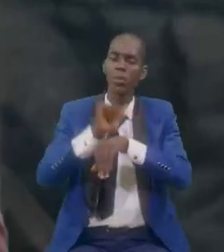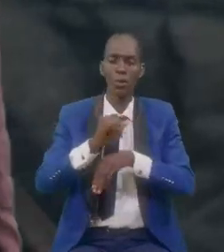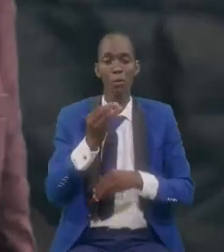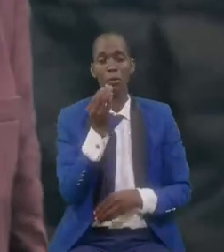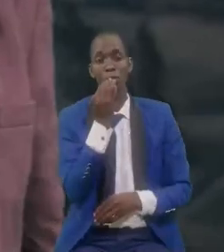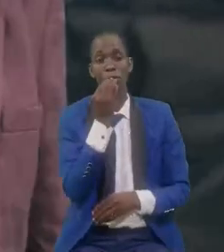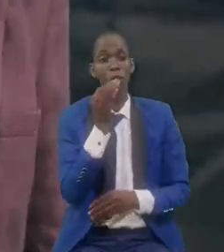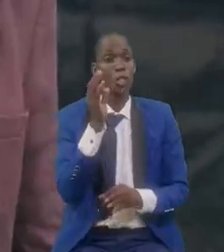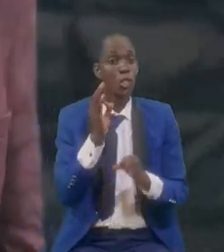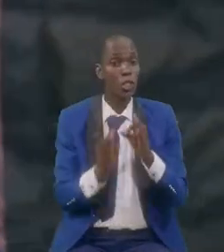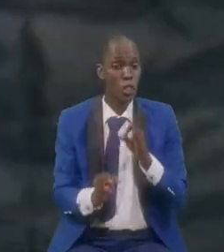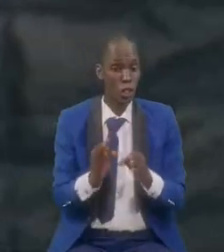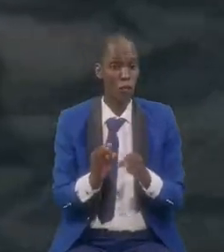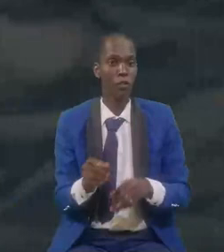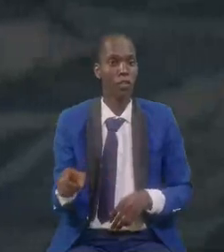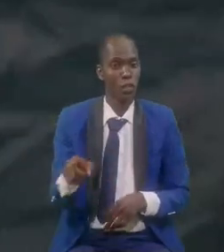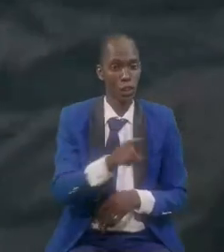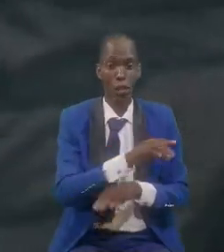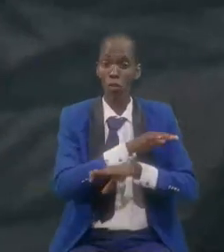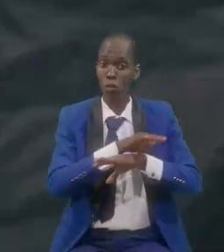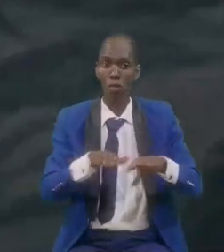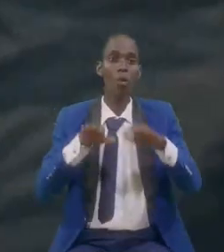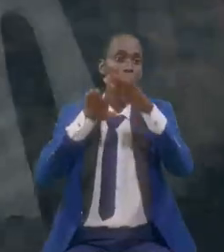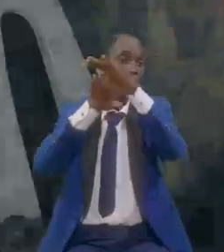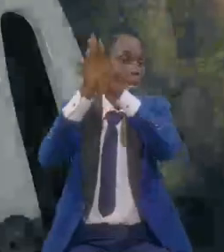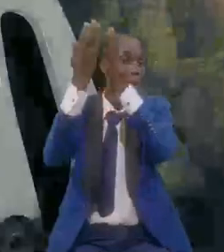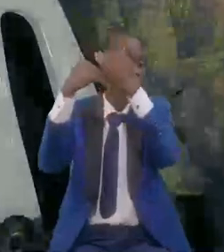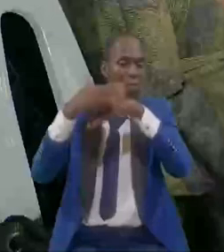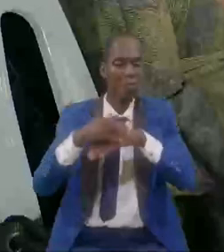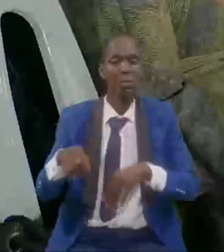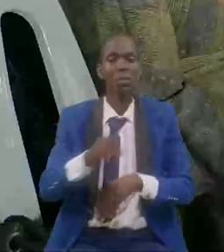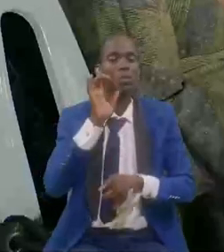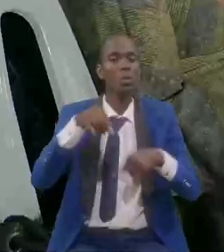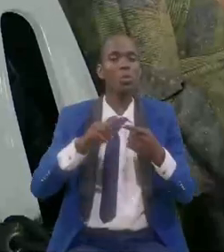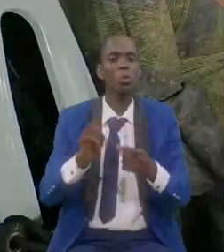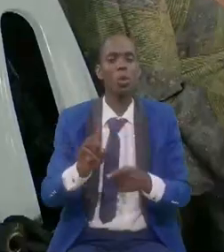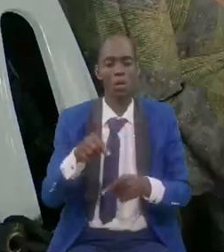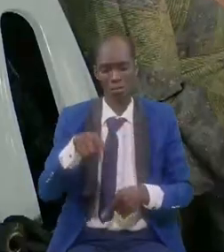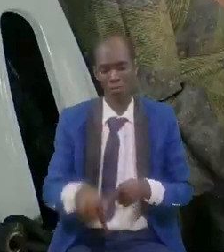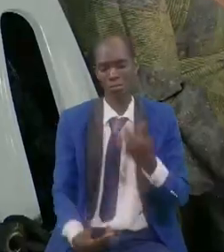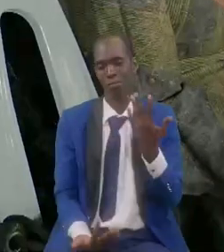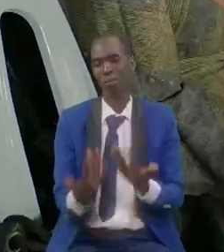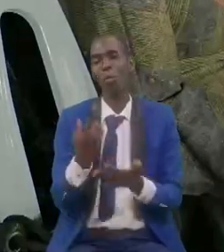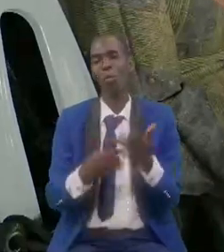miraculeux. S'ils ne vont pas au ciel, ils iront en enfer. Quelle est l'utilité